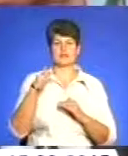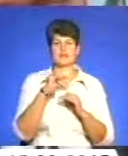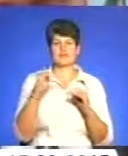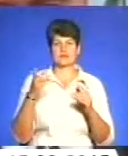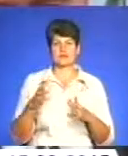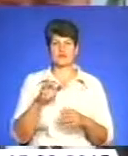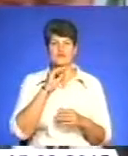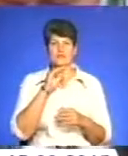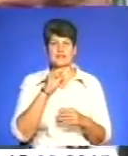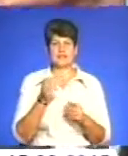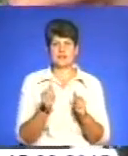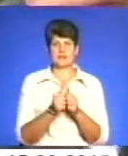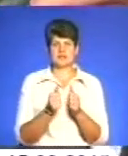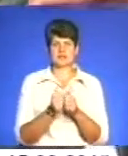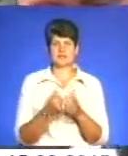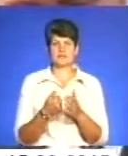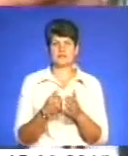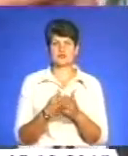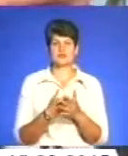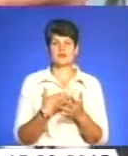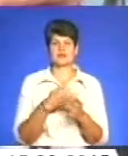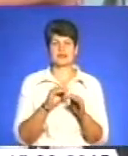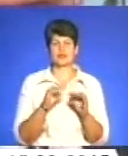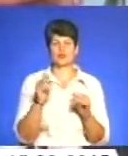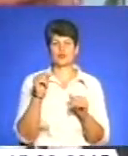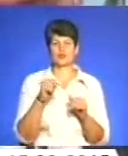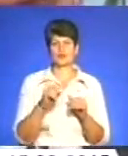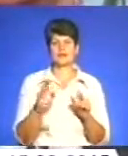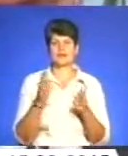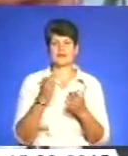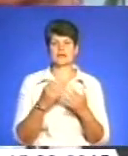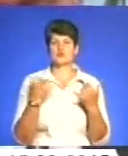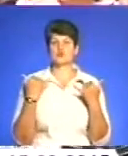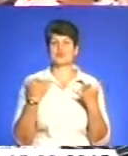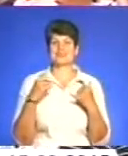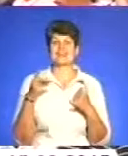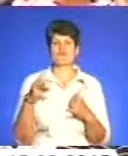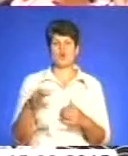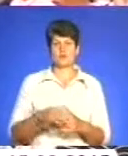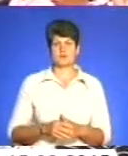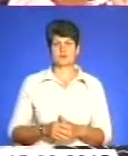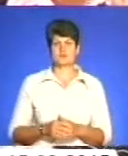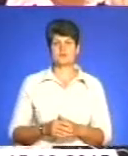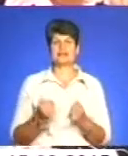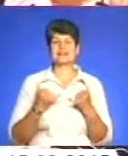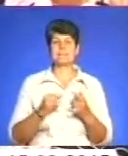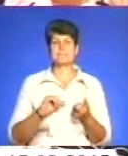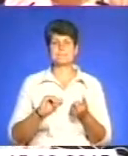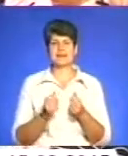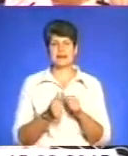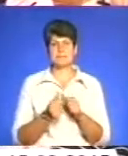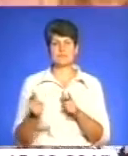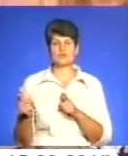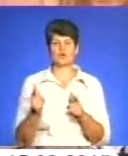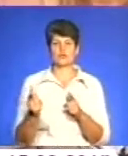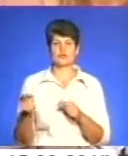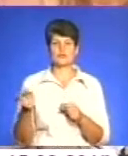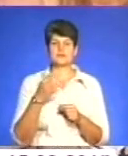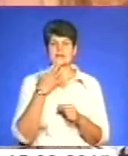професіоналізму, який наближається за своїм рівнем до того, який існує сьогодні у Європі. Для перепідготовки в Тернопільському